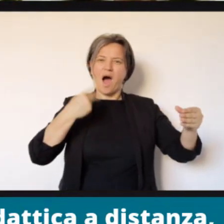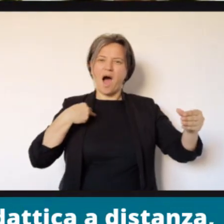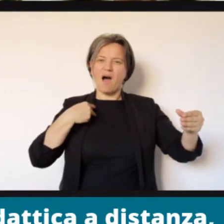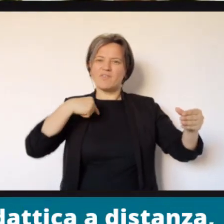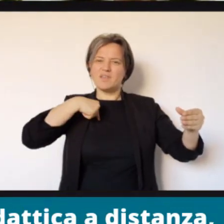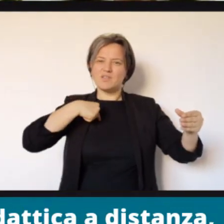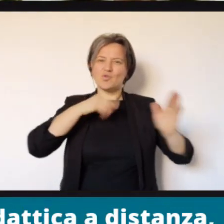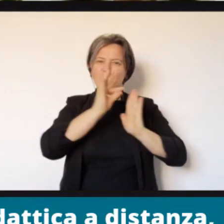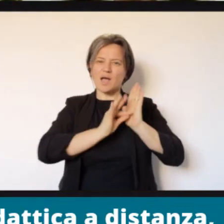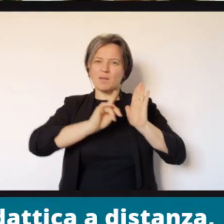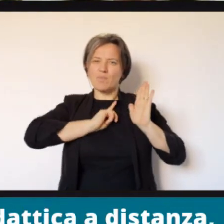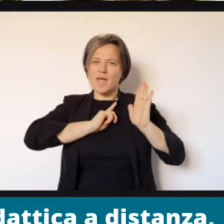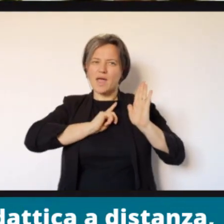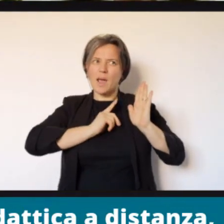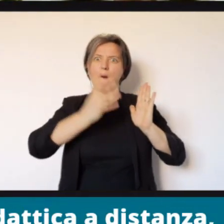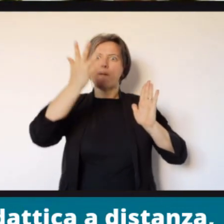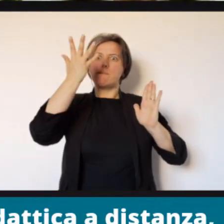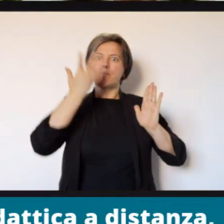quello.